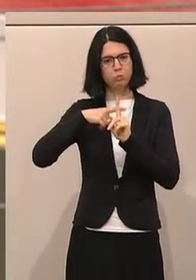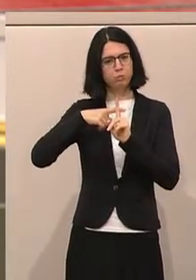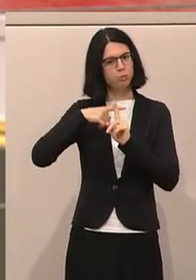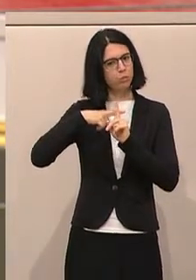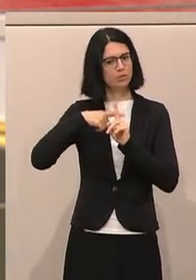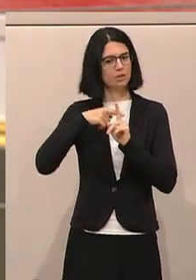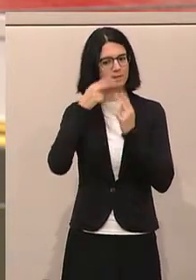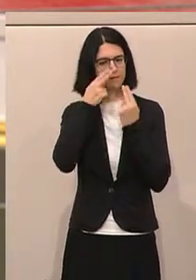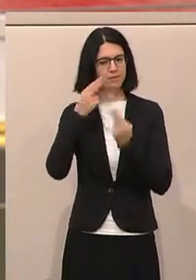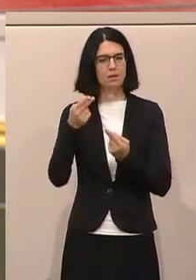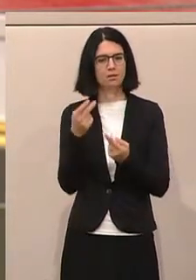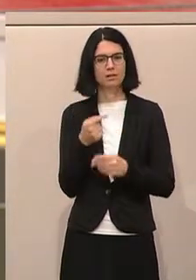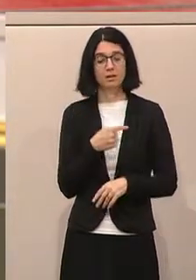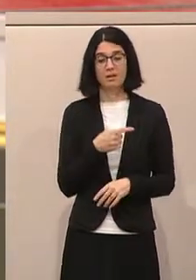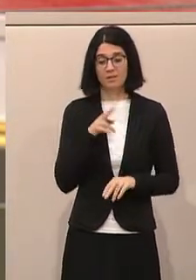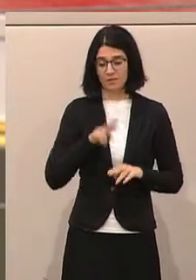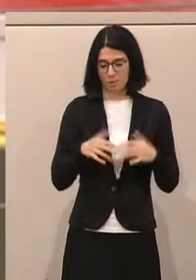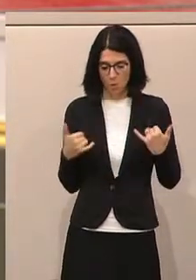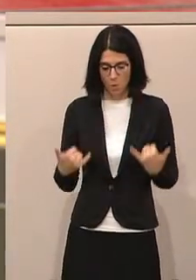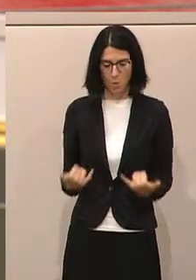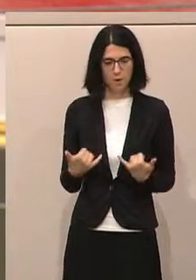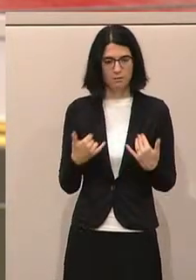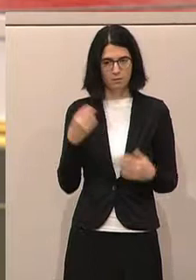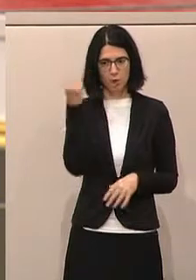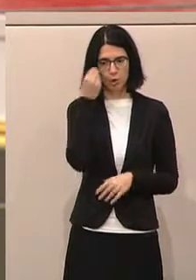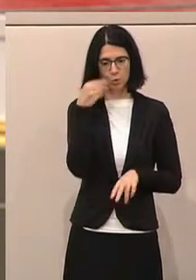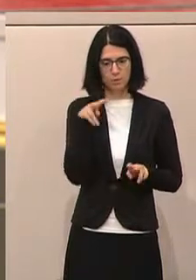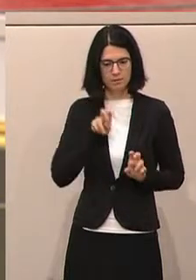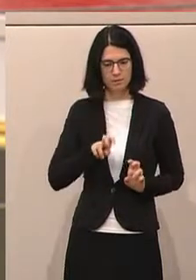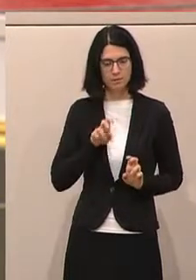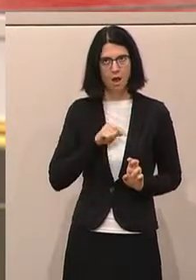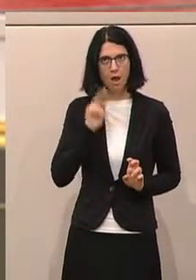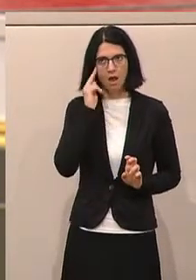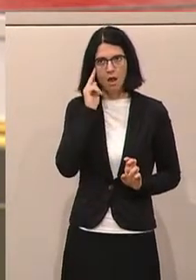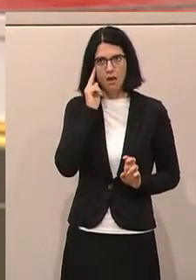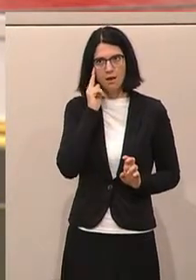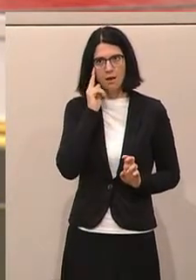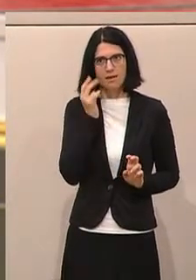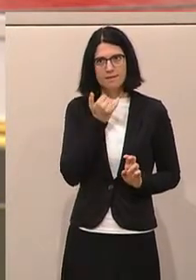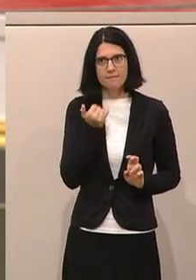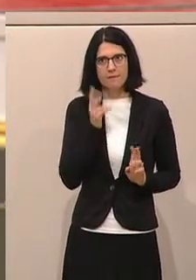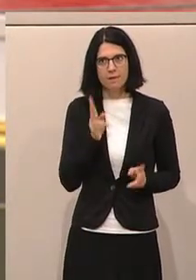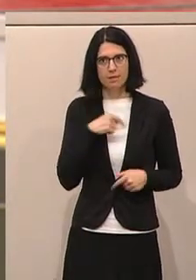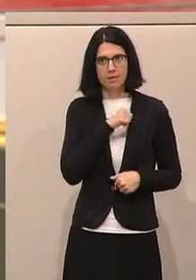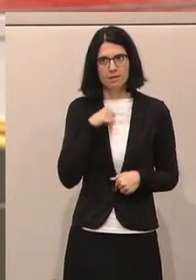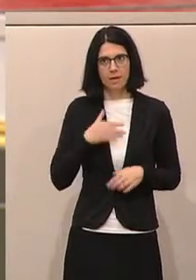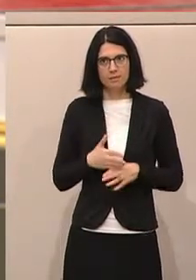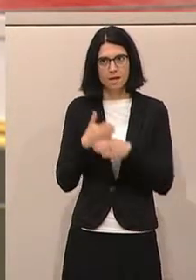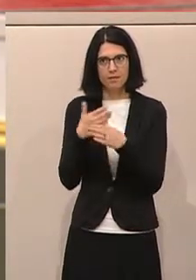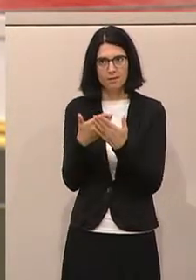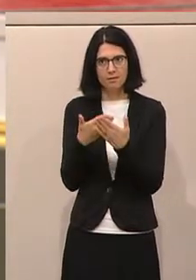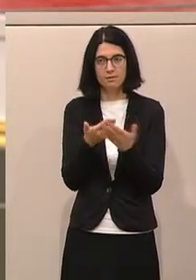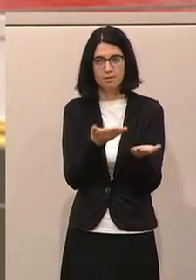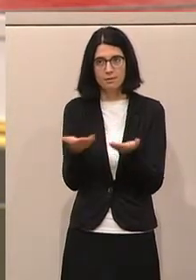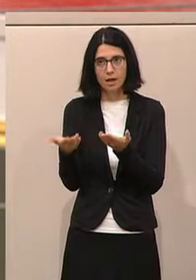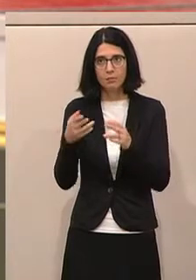auslösen kann, dass jene, die heute in den Schulen sitzen, wirklich auch sich Gedanken machen, was sie einmal beitragen können, damit uns